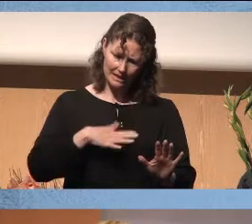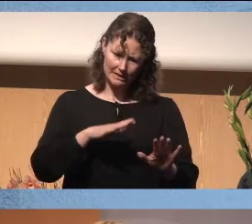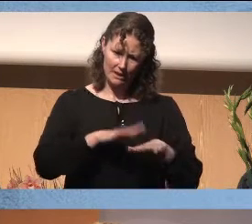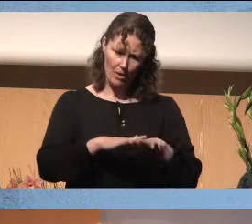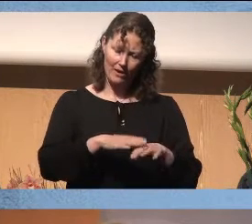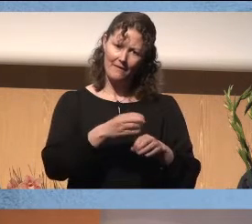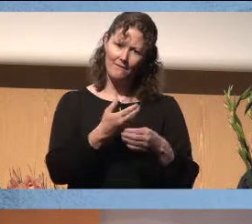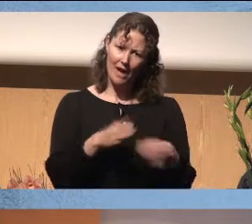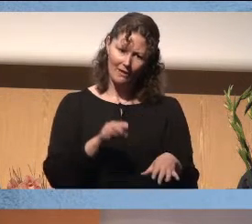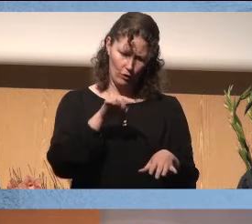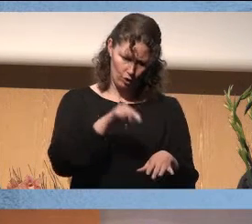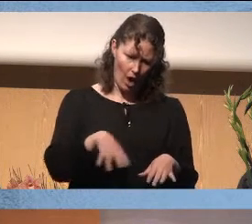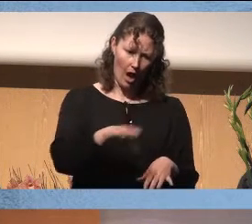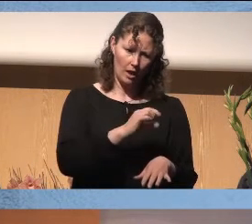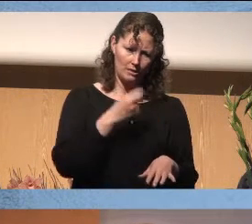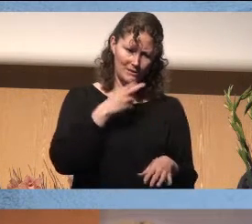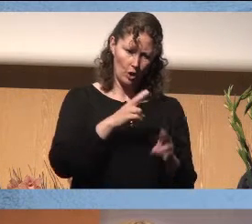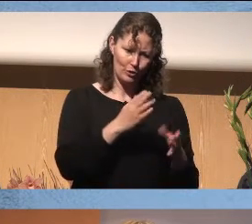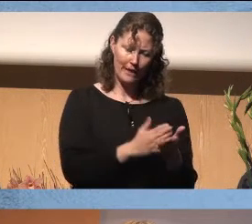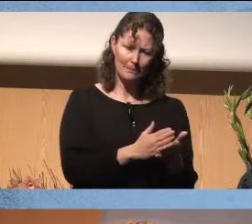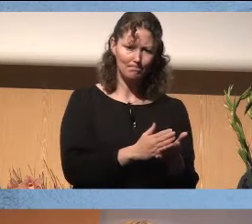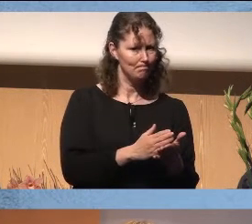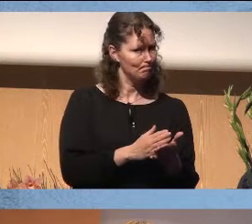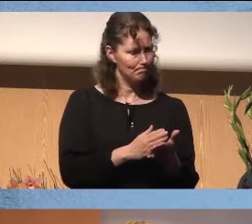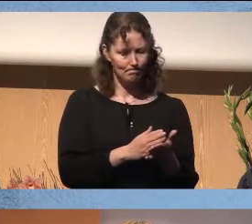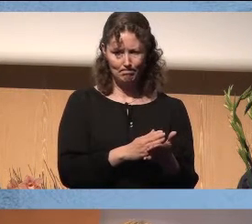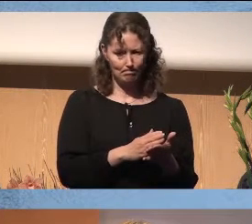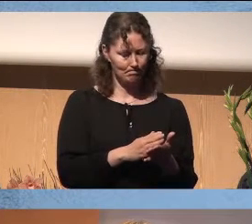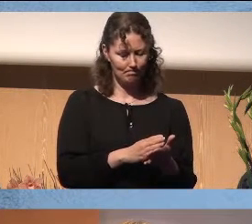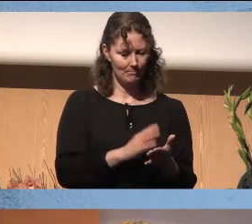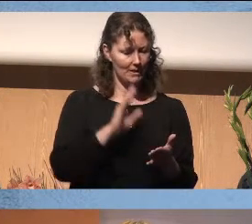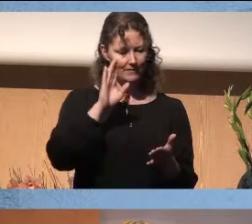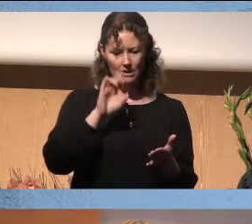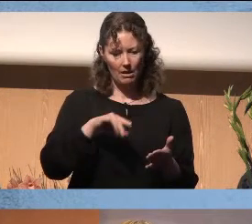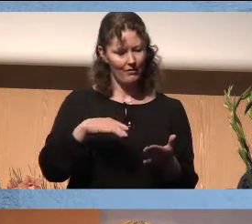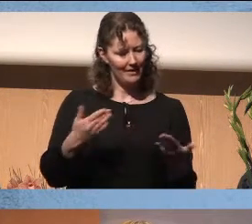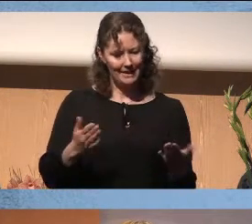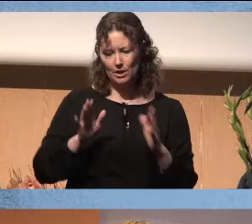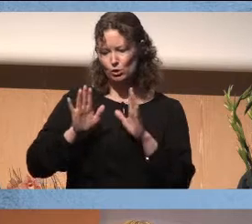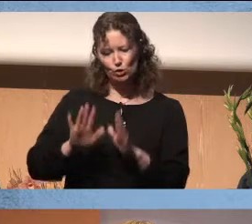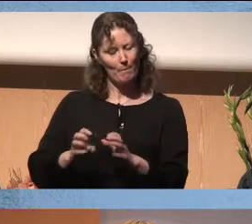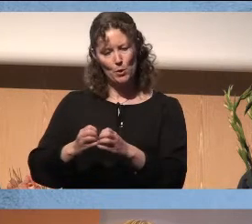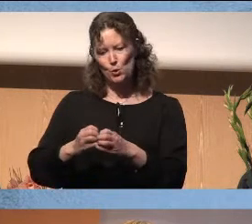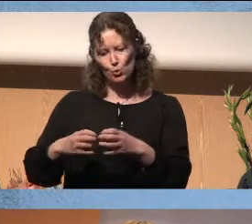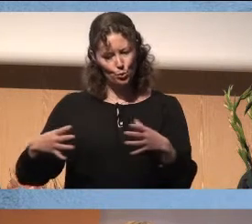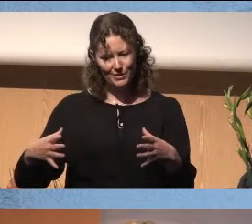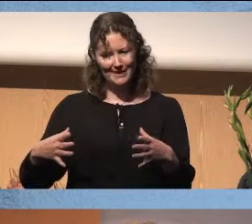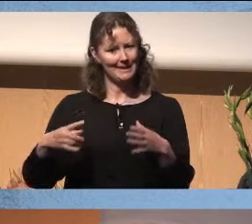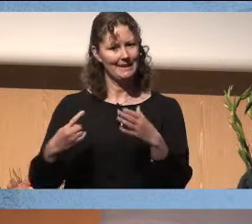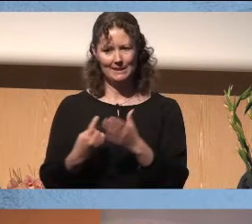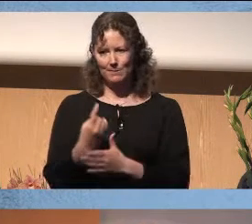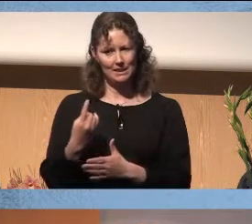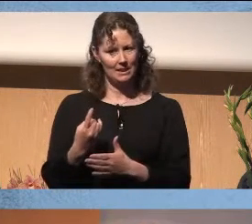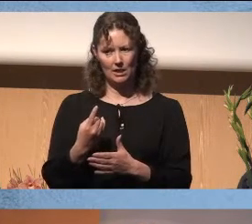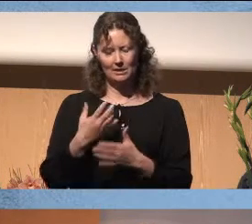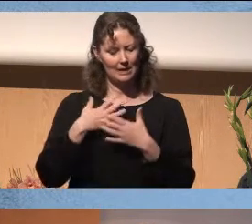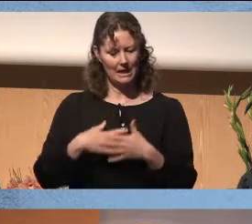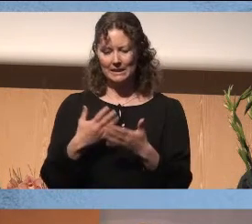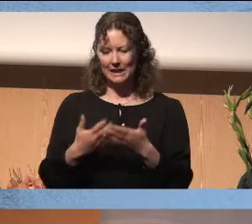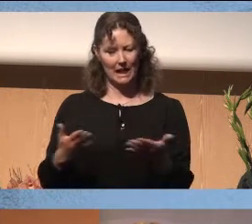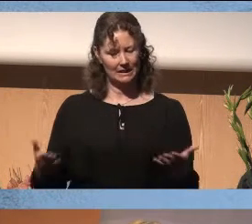alle svarene ferdig? Nei. Det går ikke an å stoppe utviklingen I